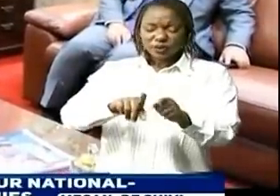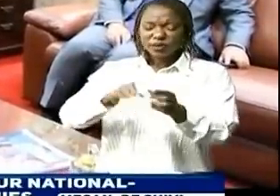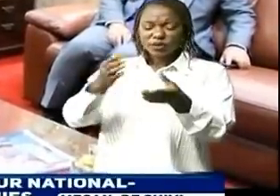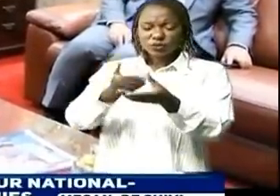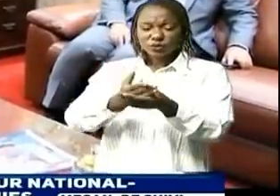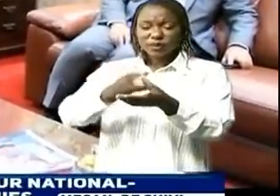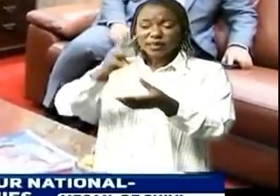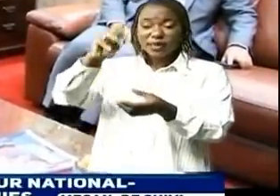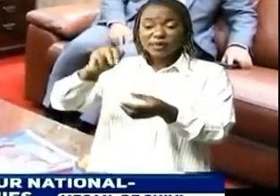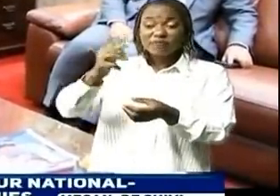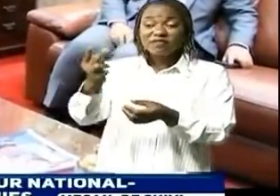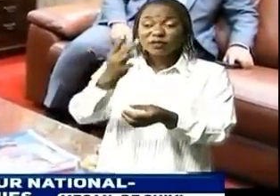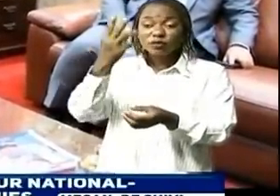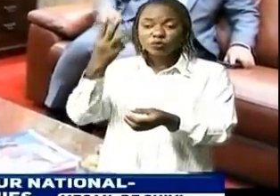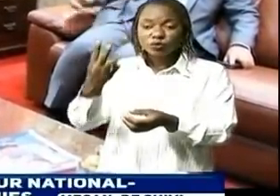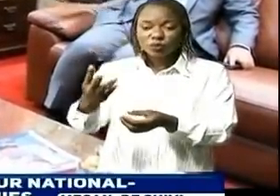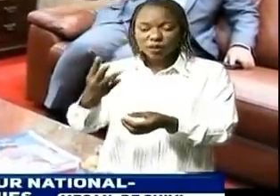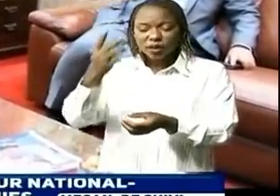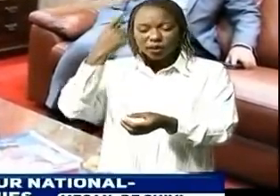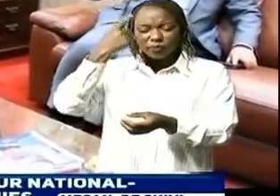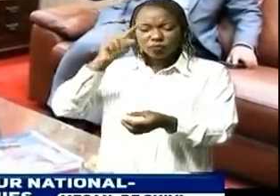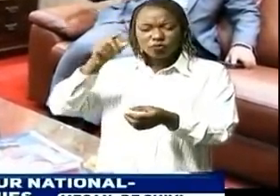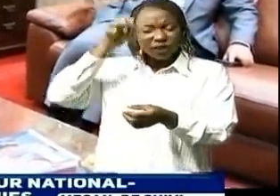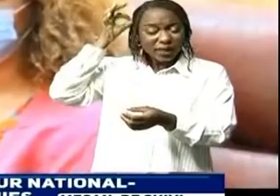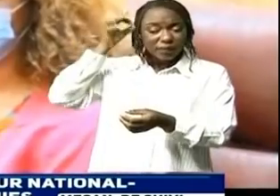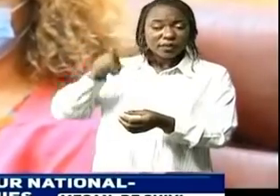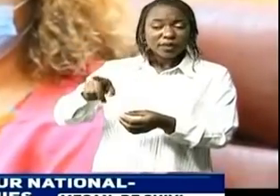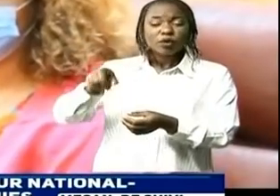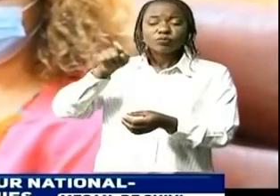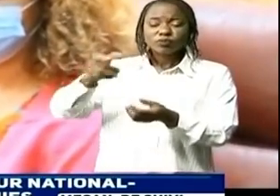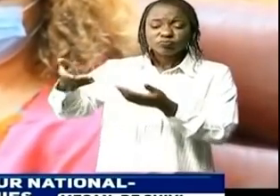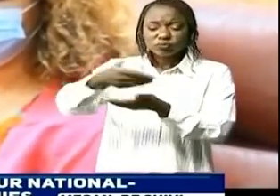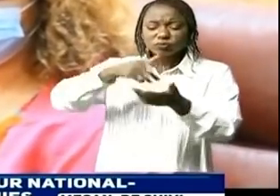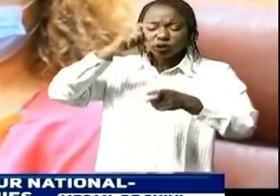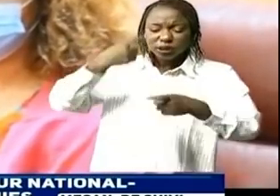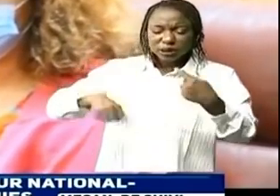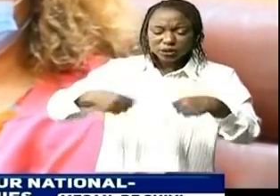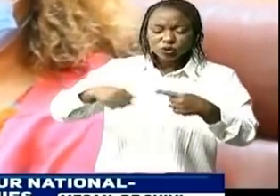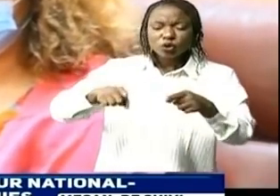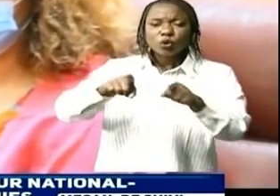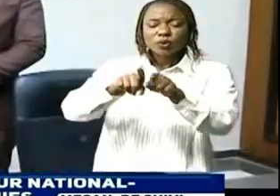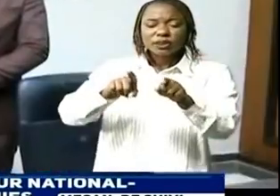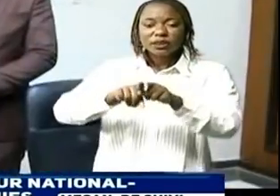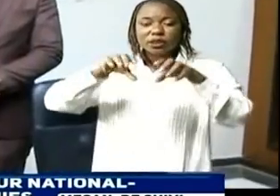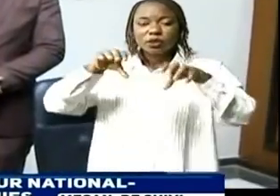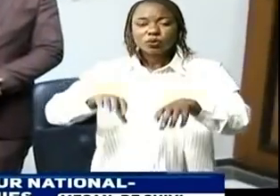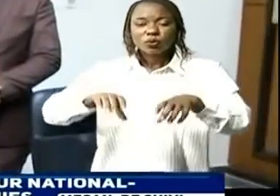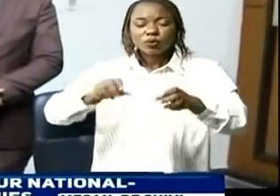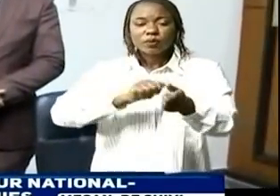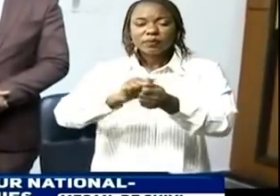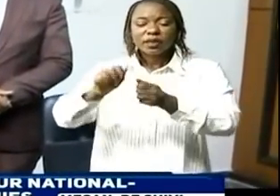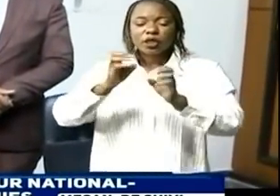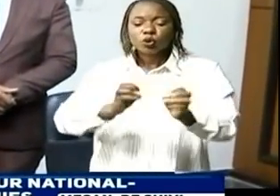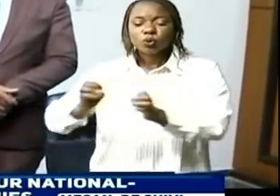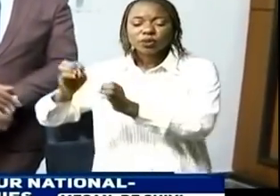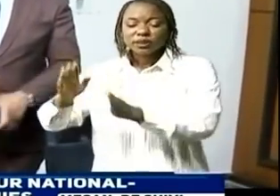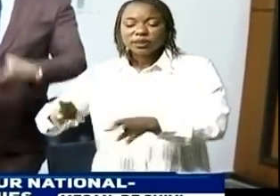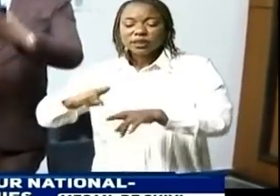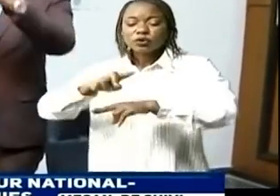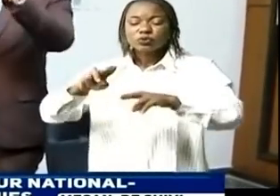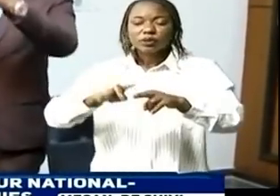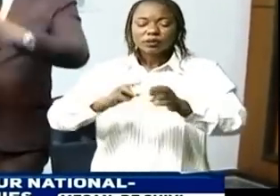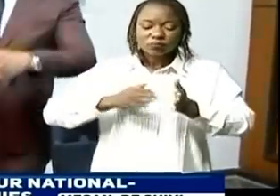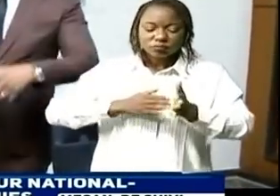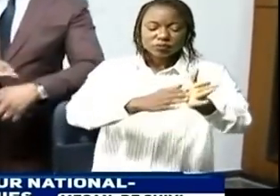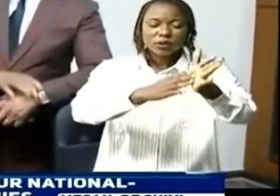M23 et les dernières attaques de ces mouvements récidivistes s'est invité à la discussion. La RDC, par les biais du coordonnateur national du mécanisme de